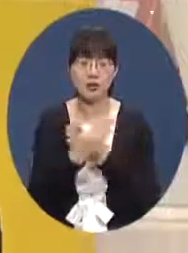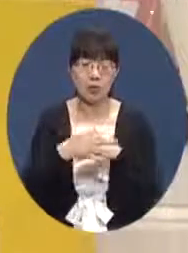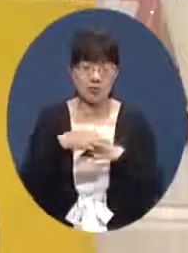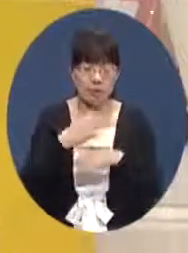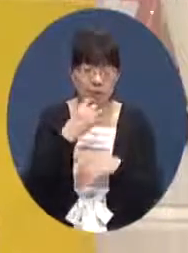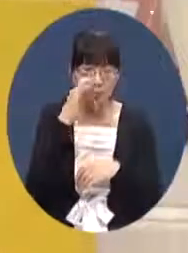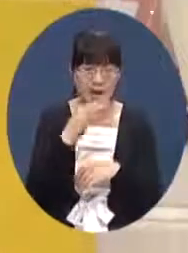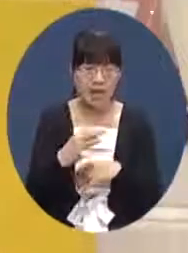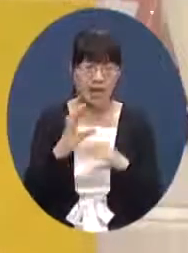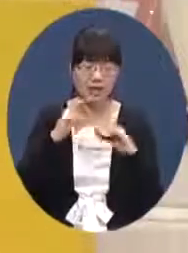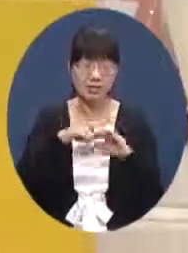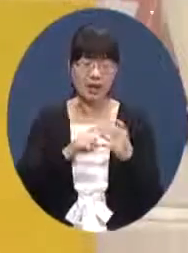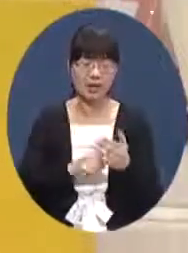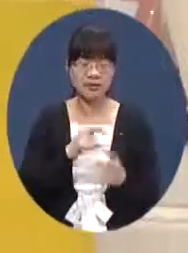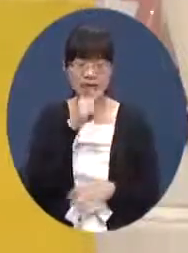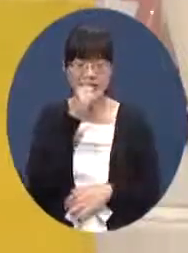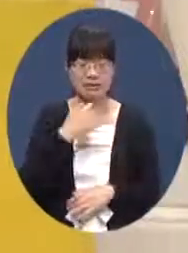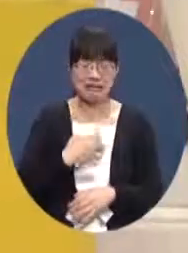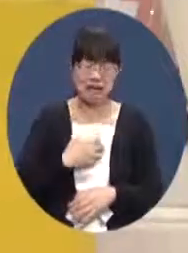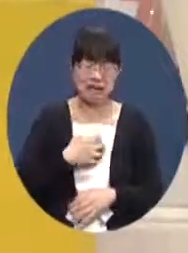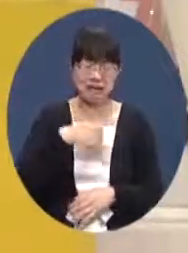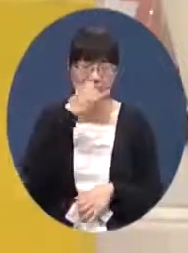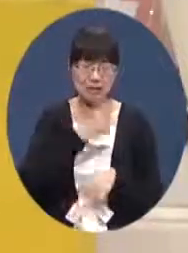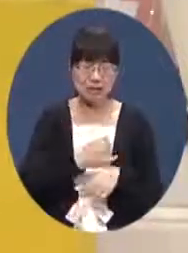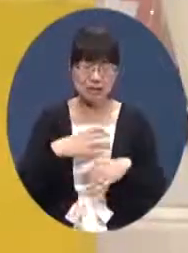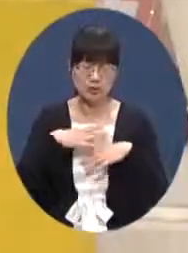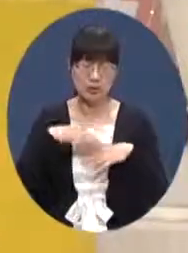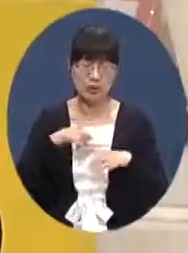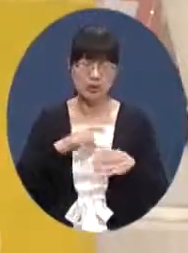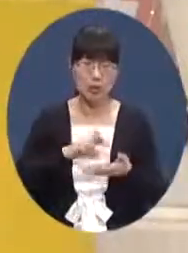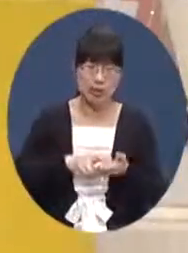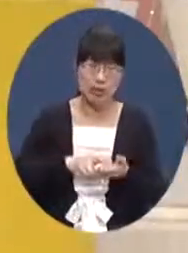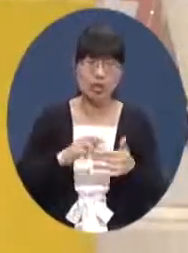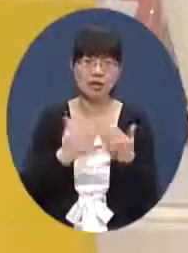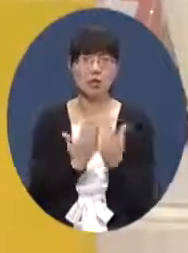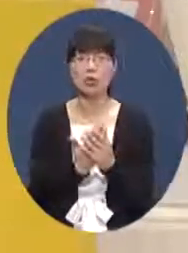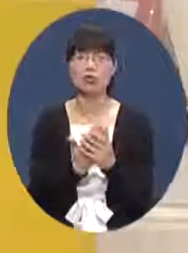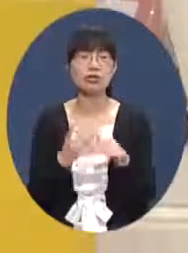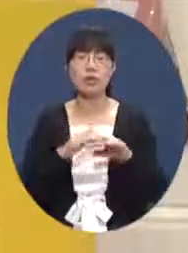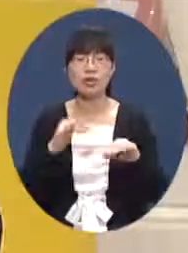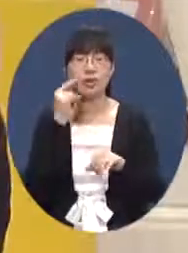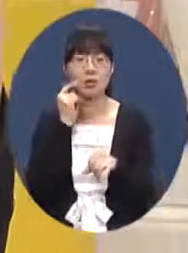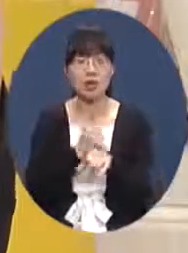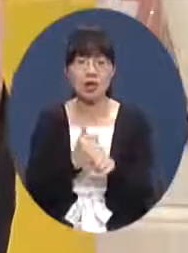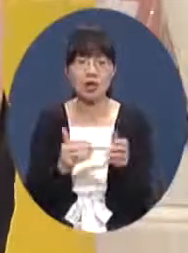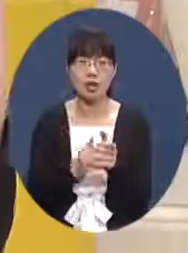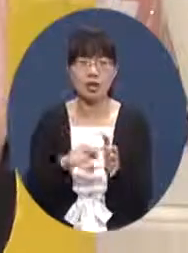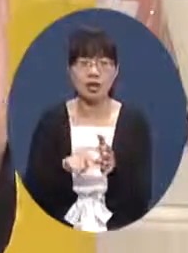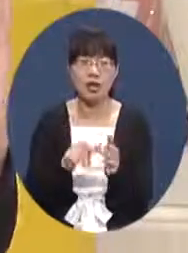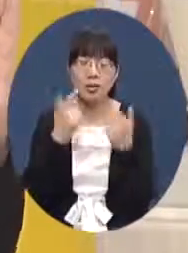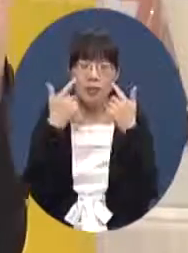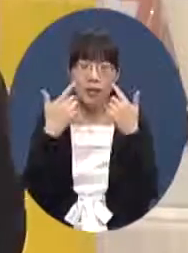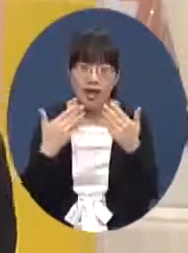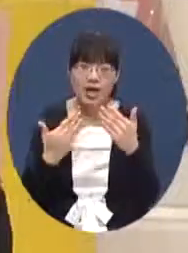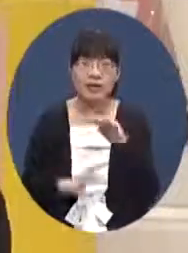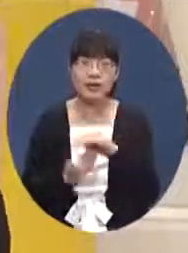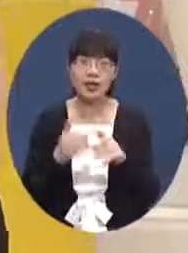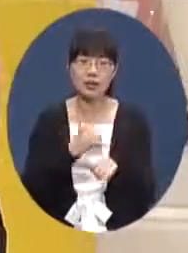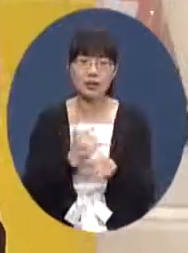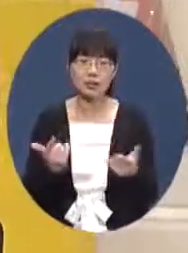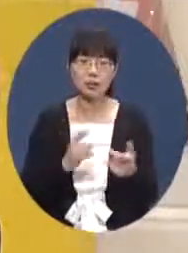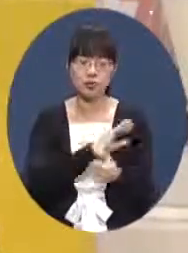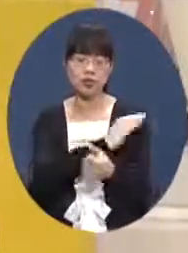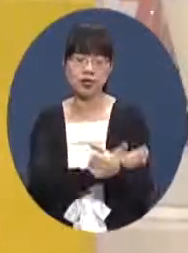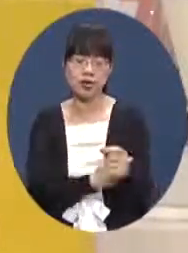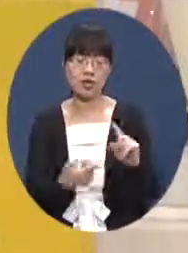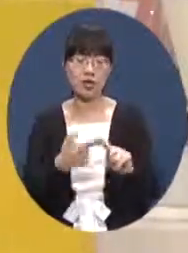보시면 아이 마음에 있는 속상함, 그리고 두려움, 불안 이런 걸 전혀 다루실 수가 없고요. 그 시기에 반드시 이루어야 될 조절 능력